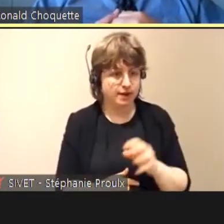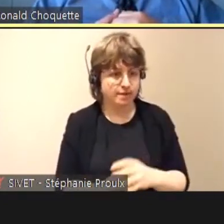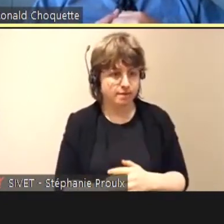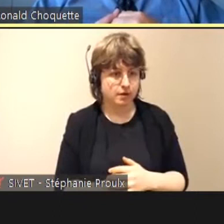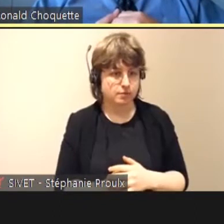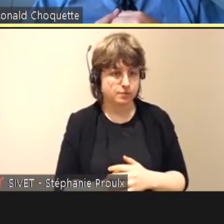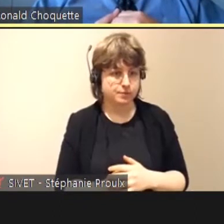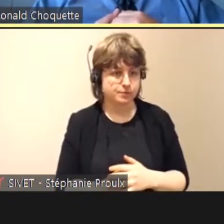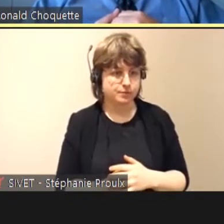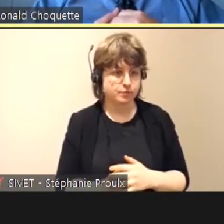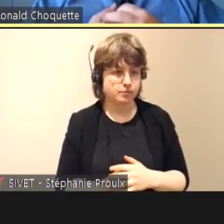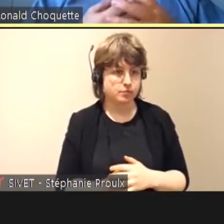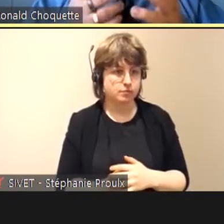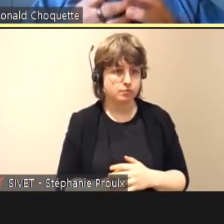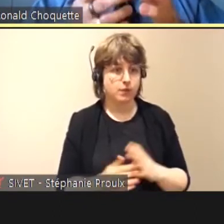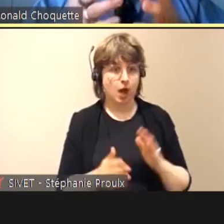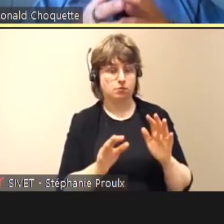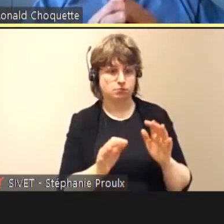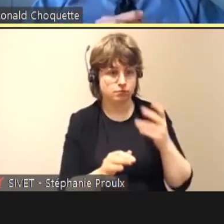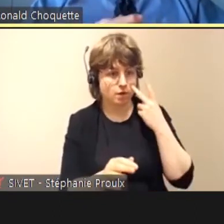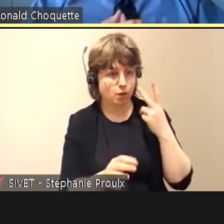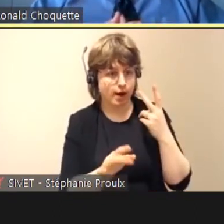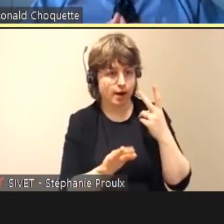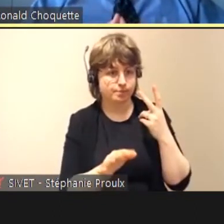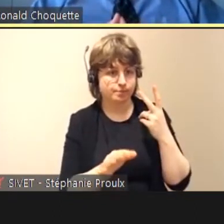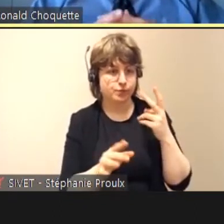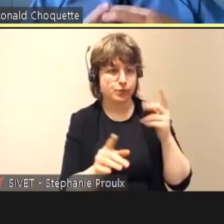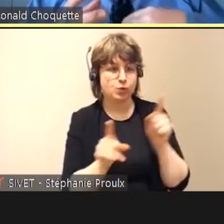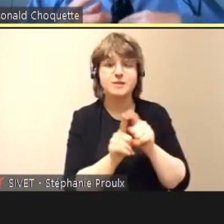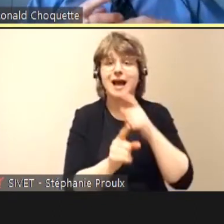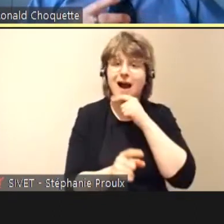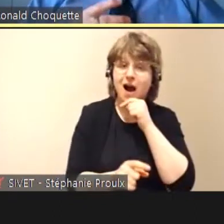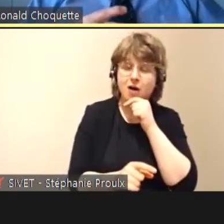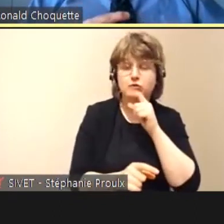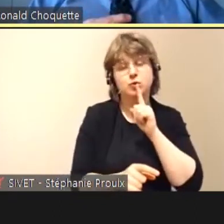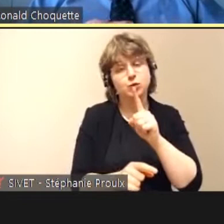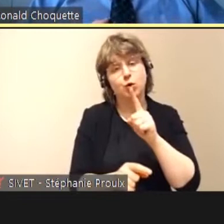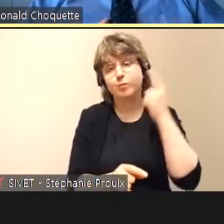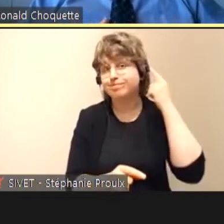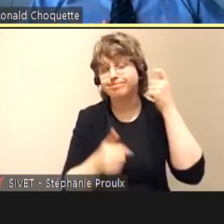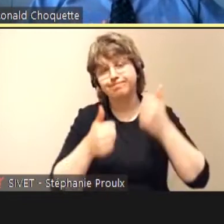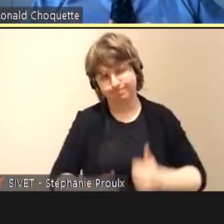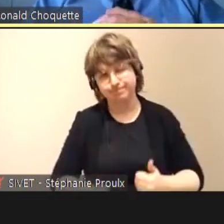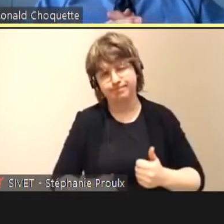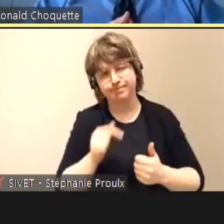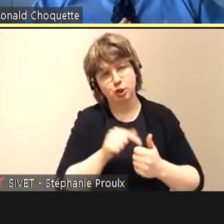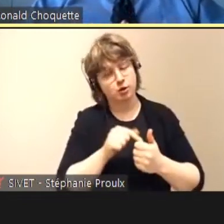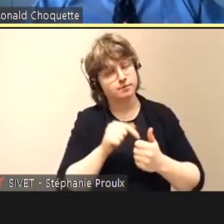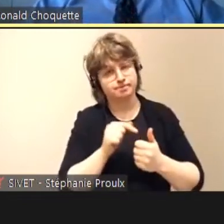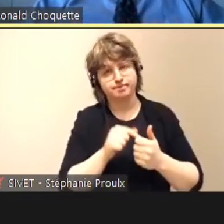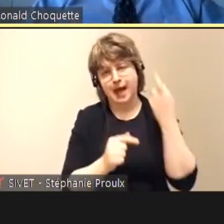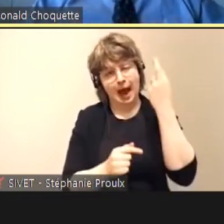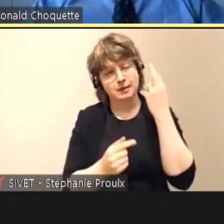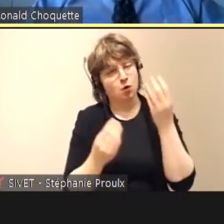OK. Oh, il y avait le facteur âge, qui est un facteur important pour la présence